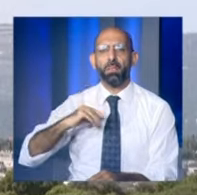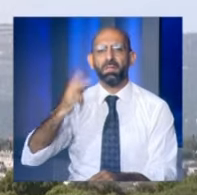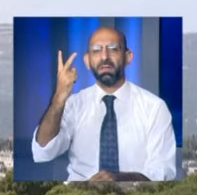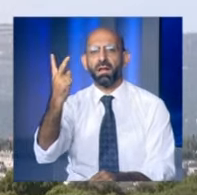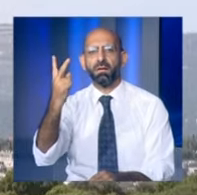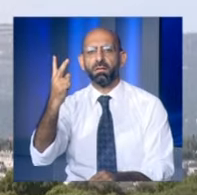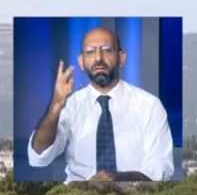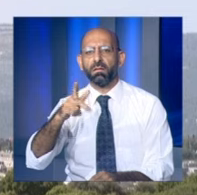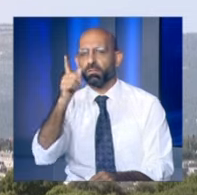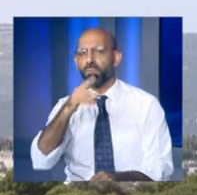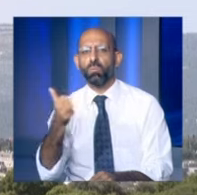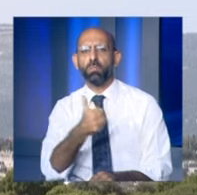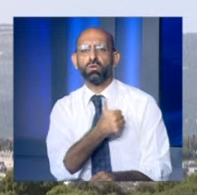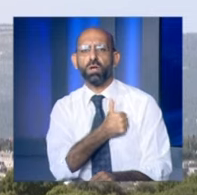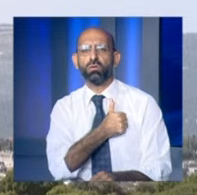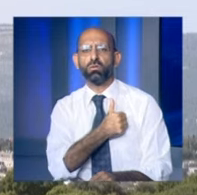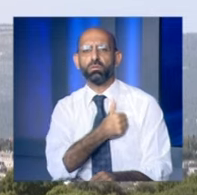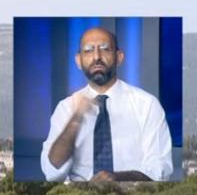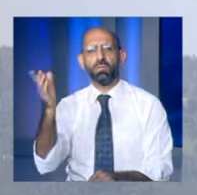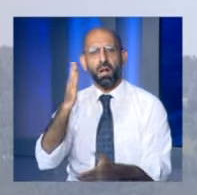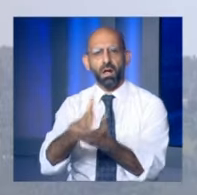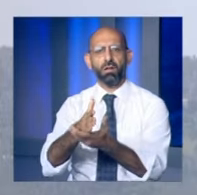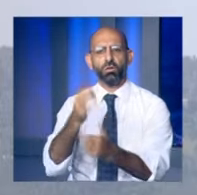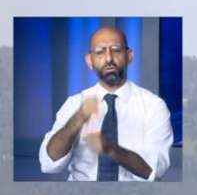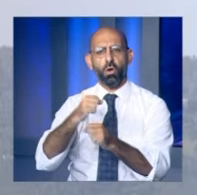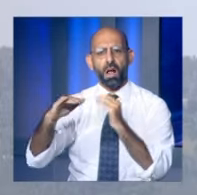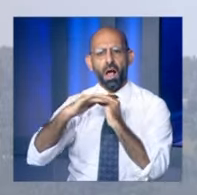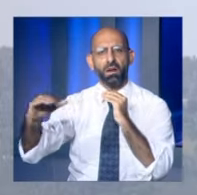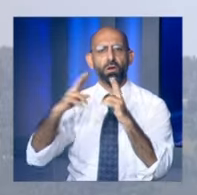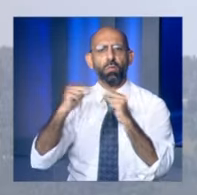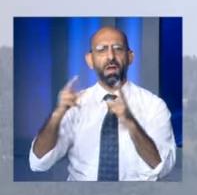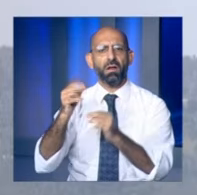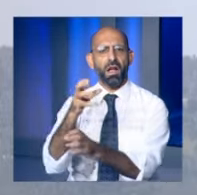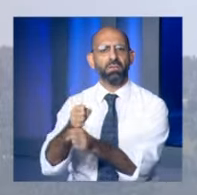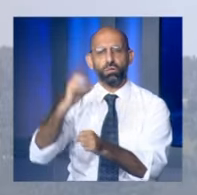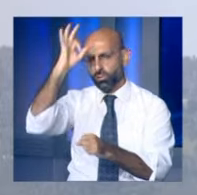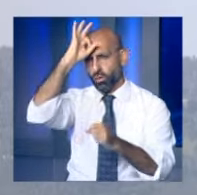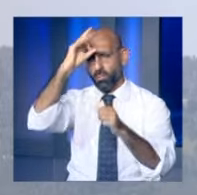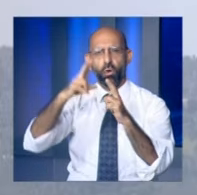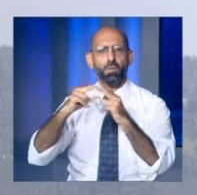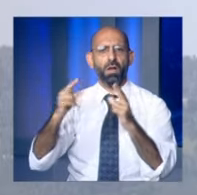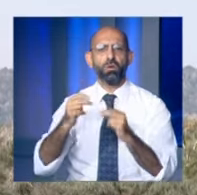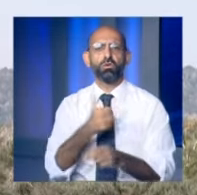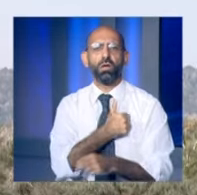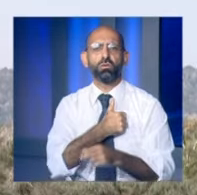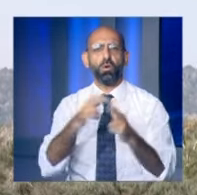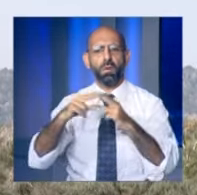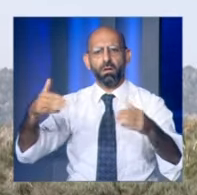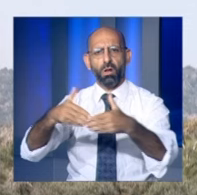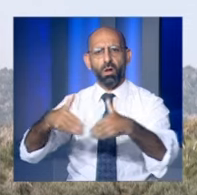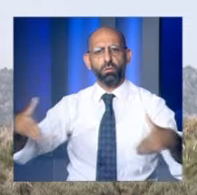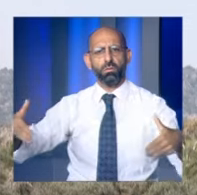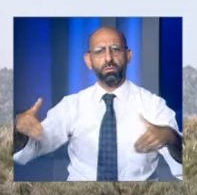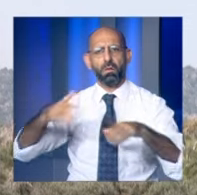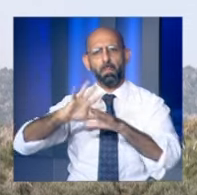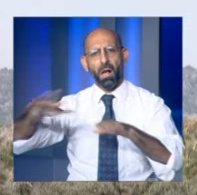على أسئلة النائبين ميكس ومكول أكد أن الجيش يضلع بواجبه على كل الأراضي اللبنانية بما في